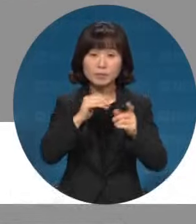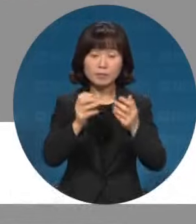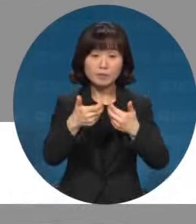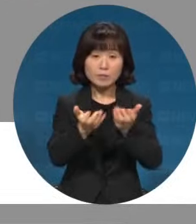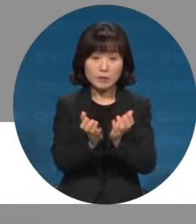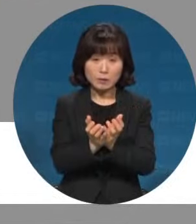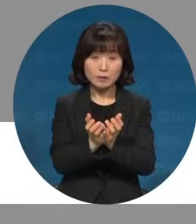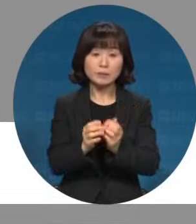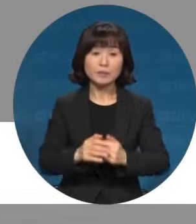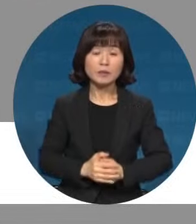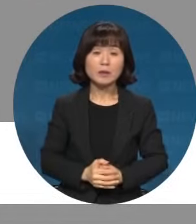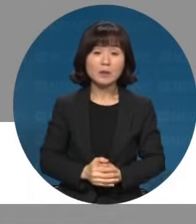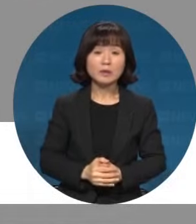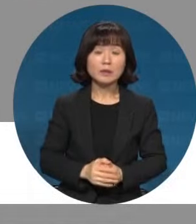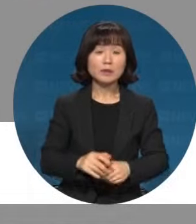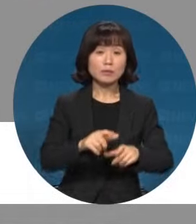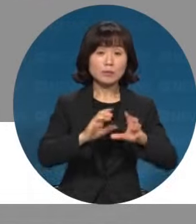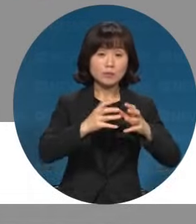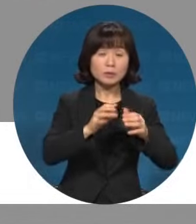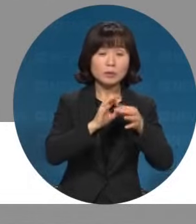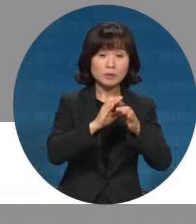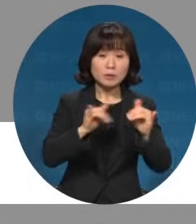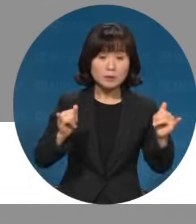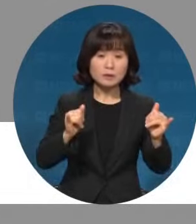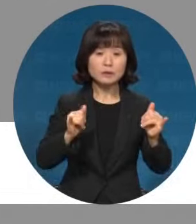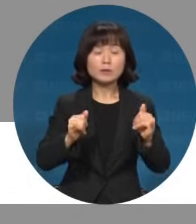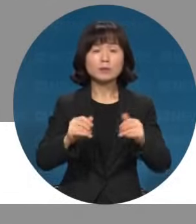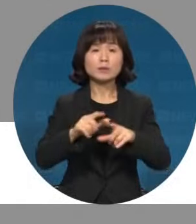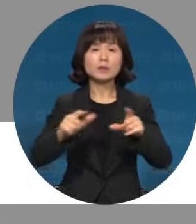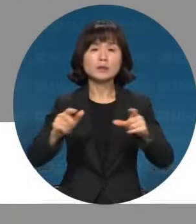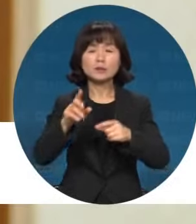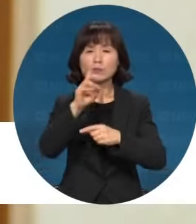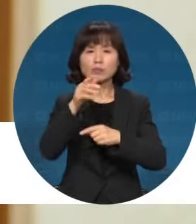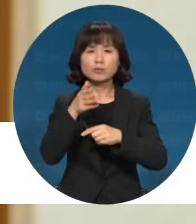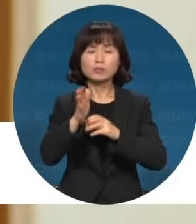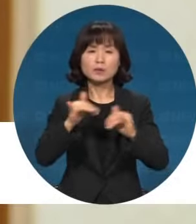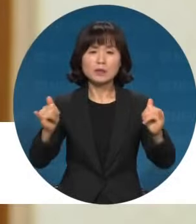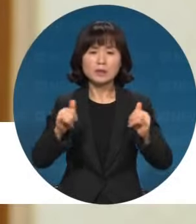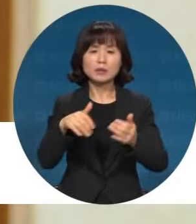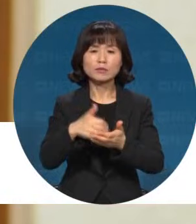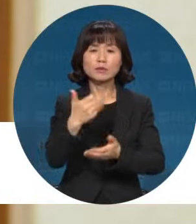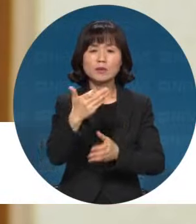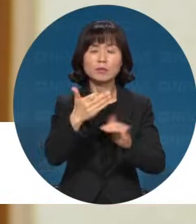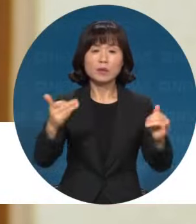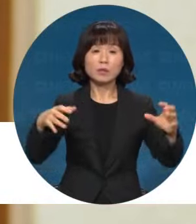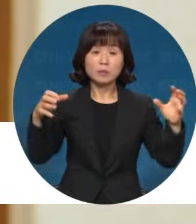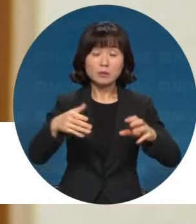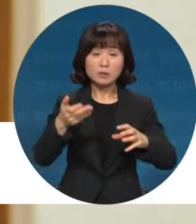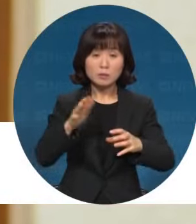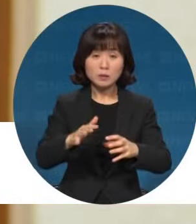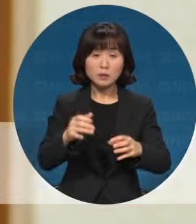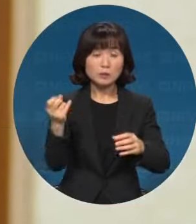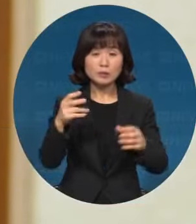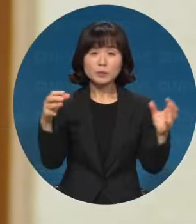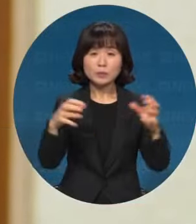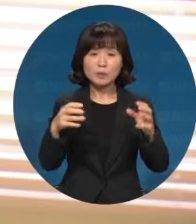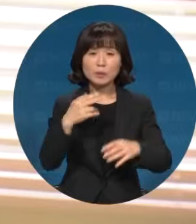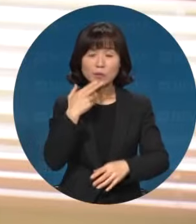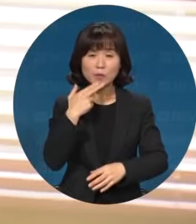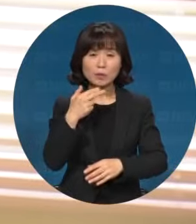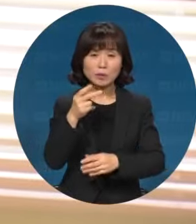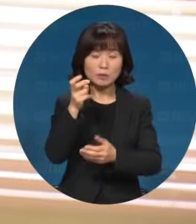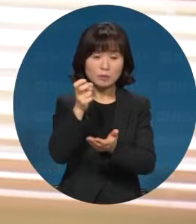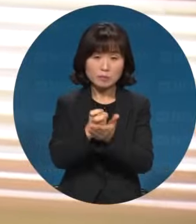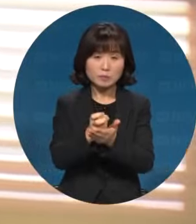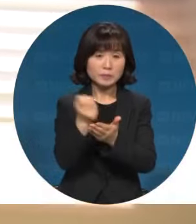관계자와 민간 전문가 19명이 모인 조직이지만 수시로 열리긴 커녕 반기별 개체 원칙도 지켜지지 않았습니다.